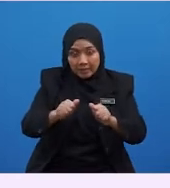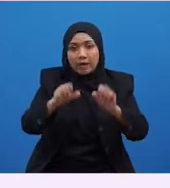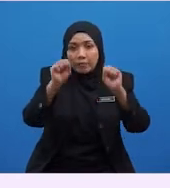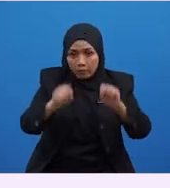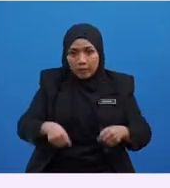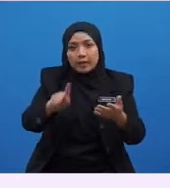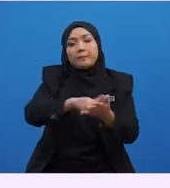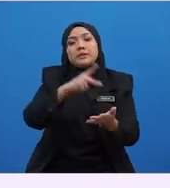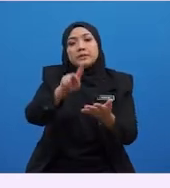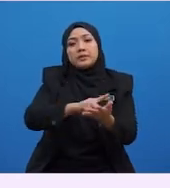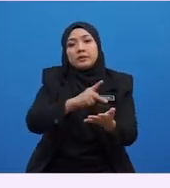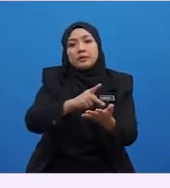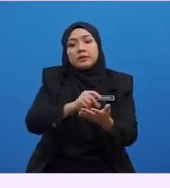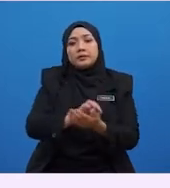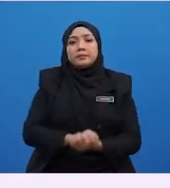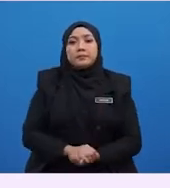mengemaskini datanya.